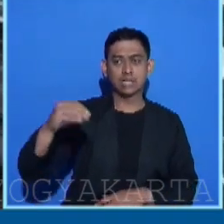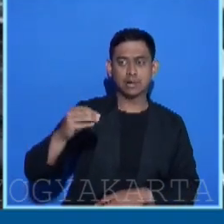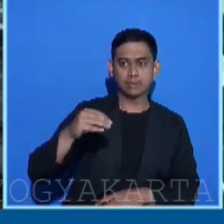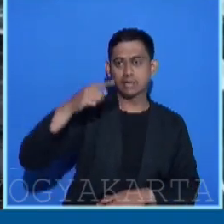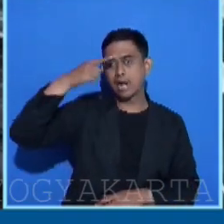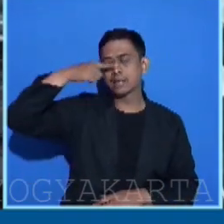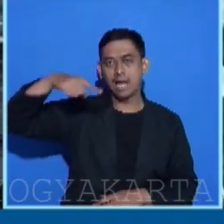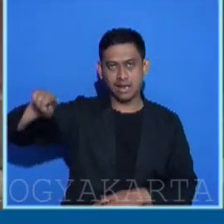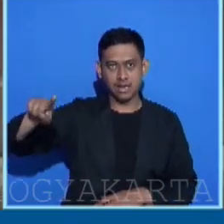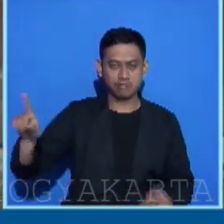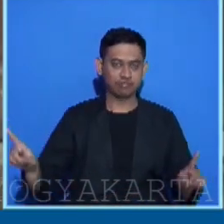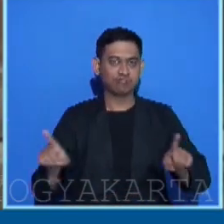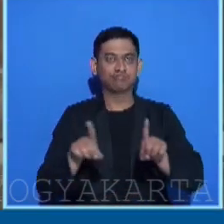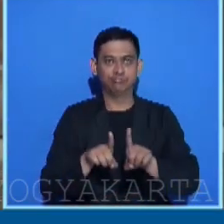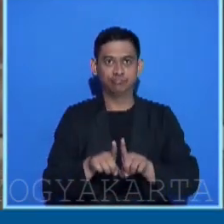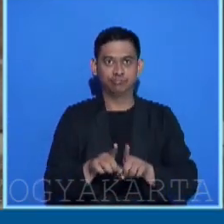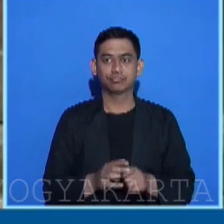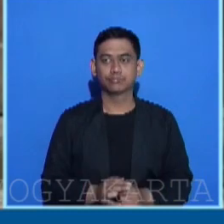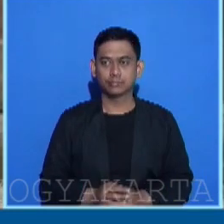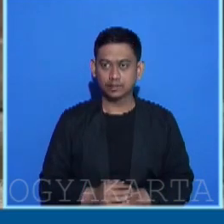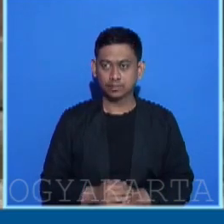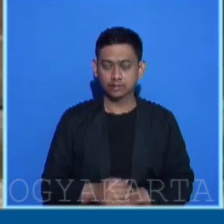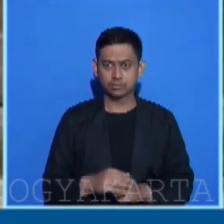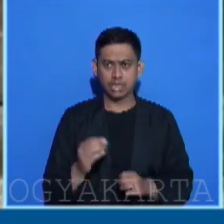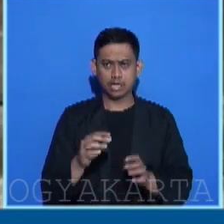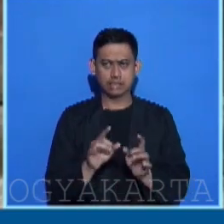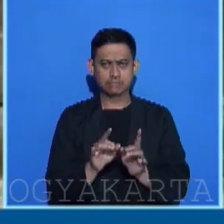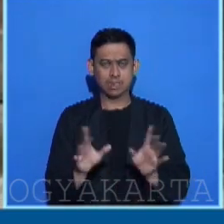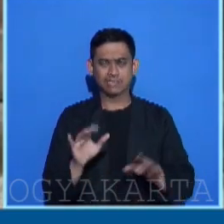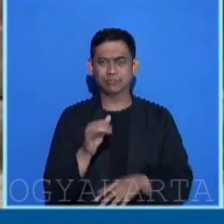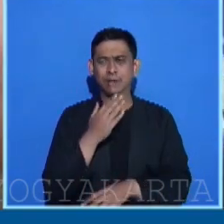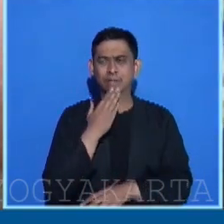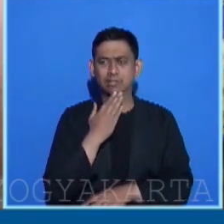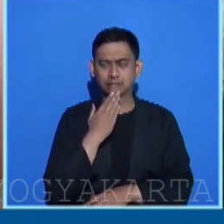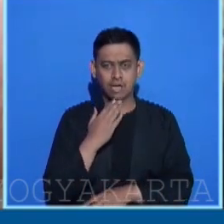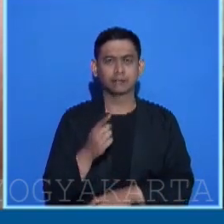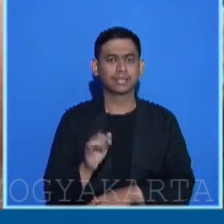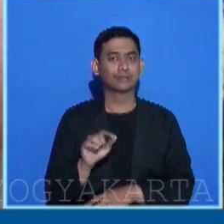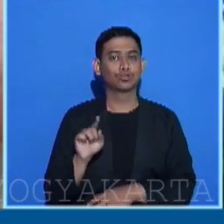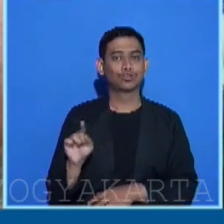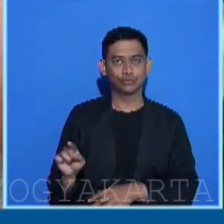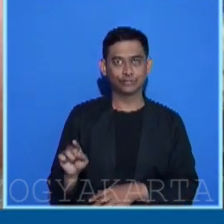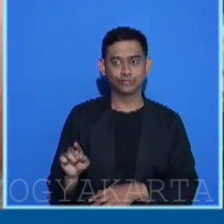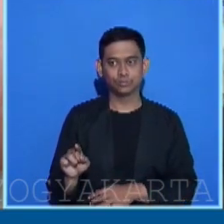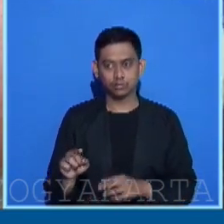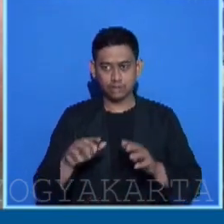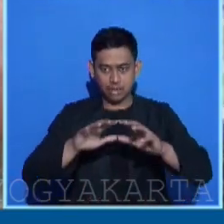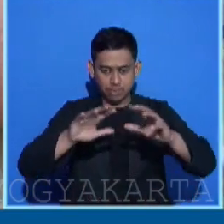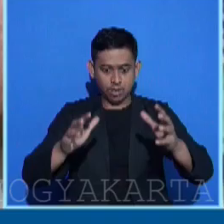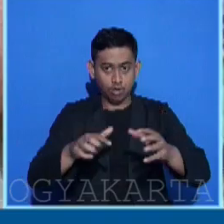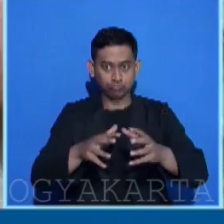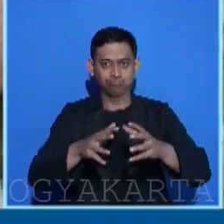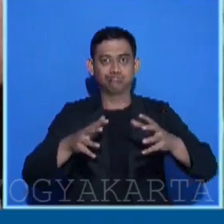kalangkungan kabandingaken kalian ayam buras padatan. Antawisipun bobot lan begeripun langkung ageng kabandingaken kalian